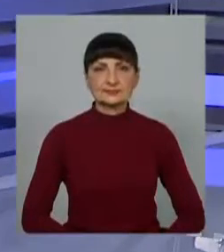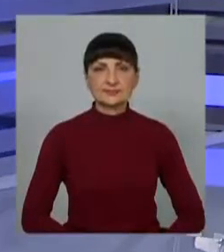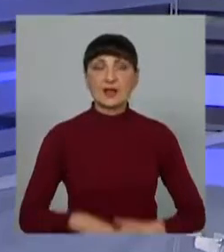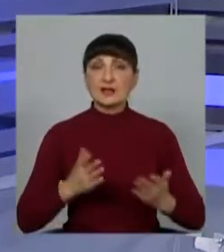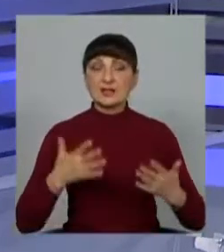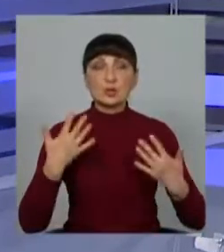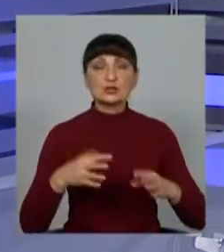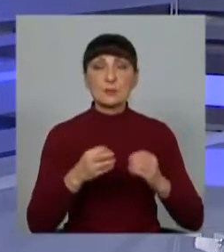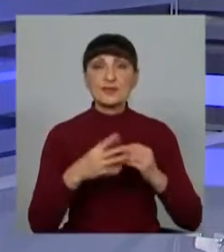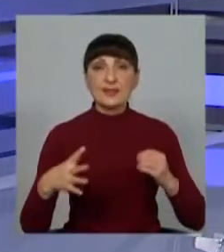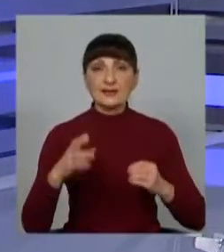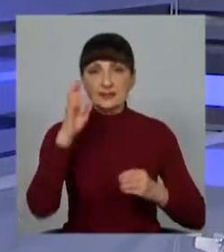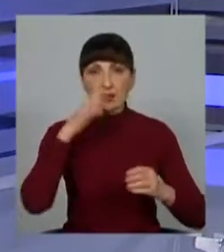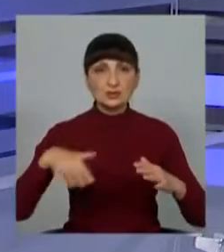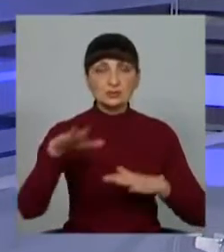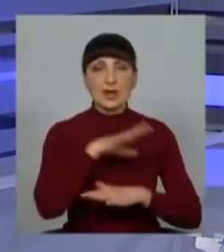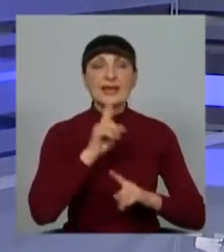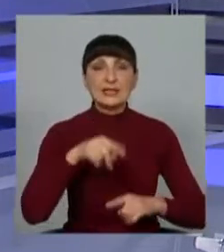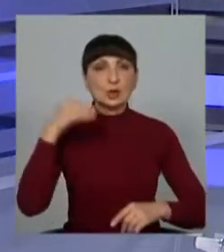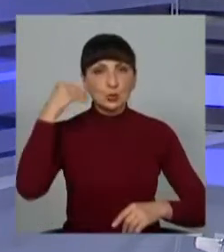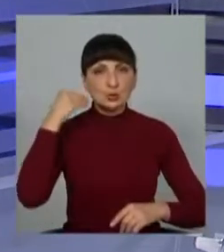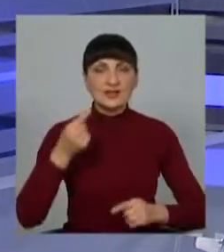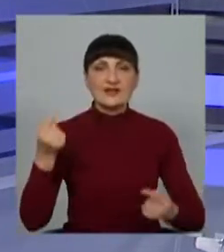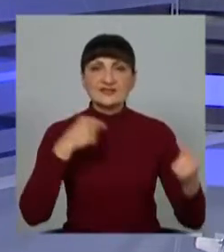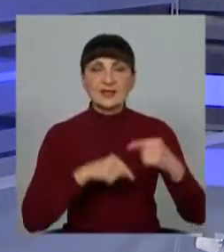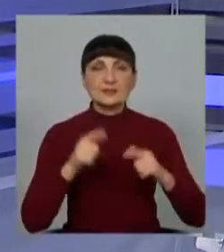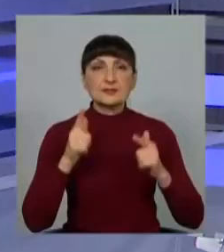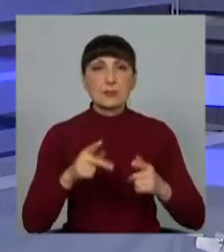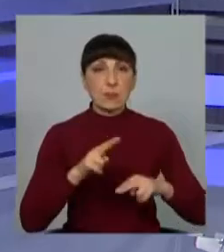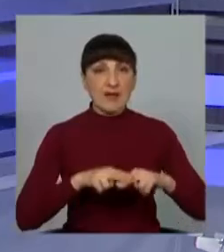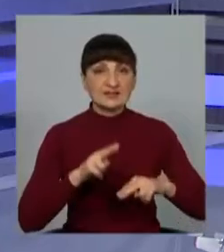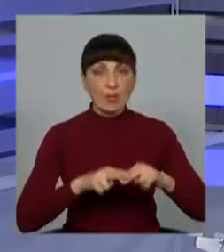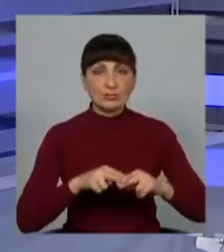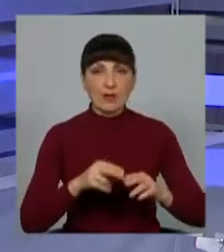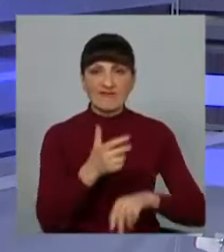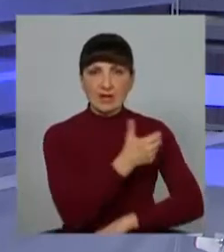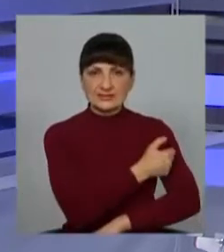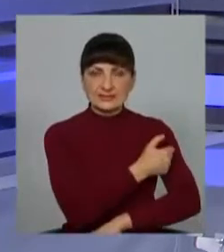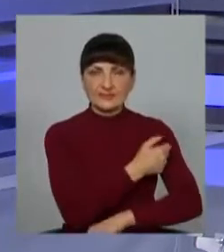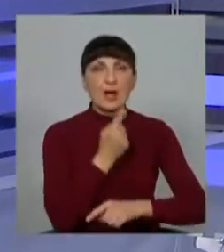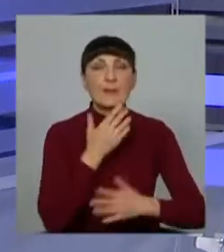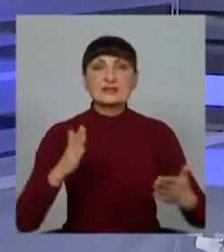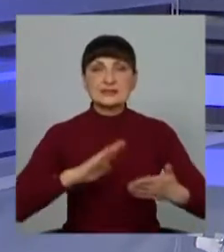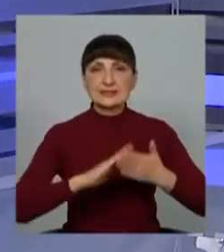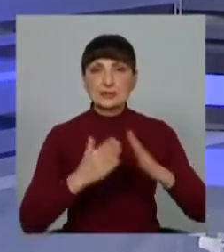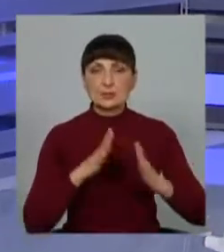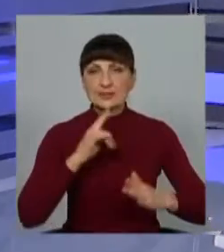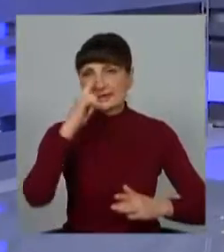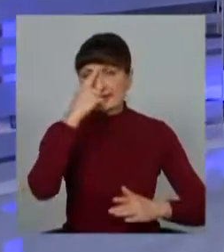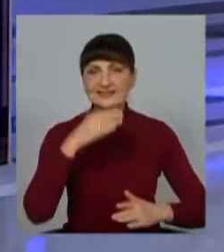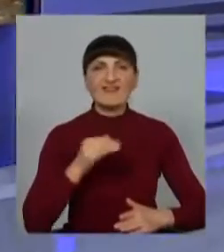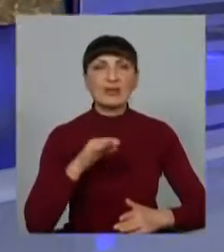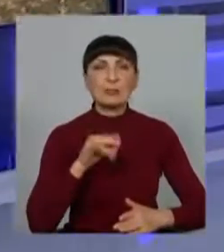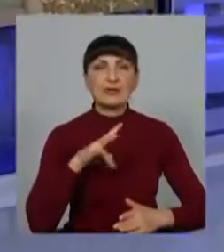Кстати, уже с 15 странами, в том числе и Турцией, взаимно признаны паспорта вакцинации. Последние соглашения достигнуты с Индией и